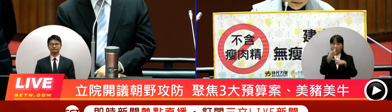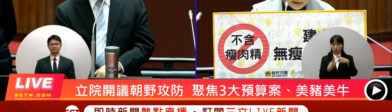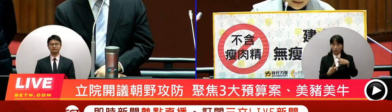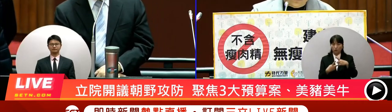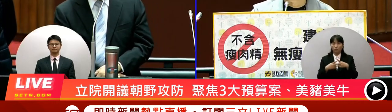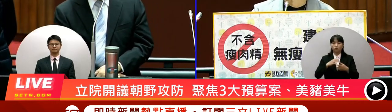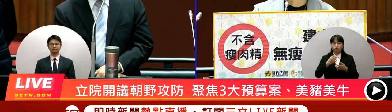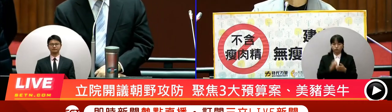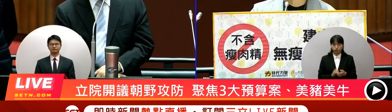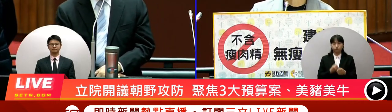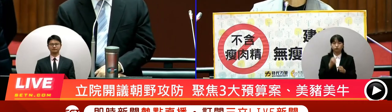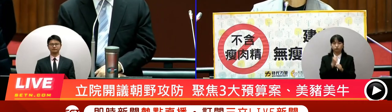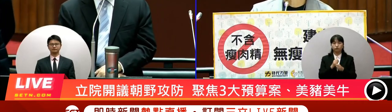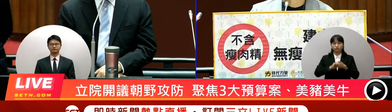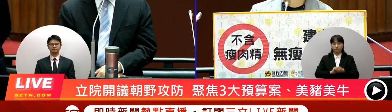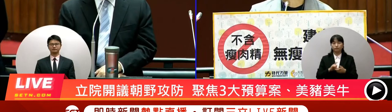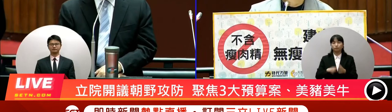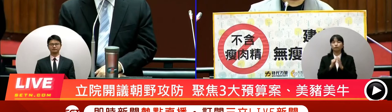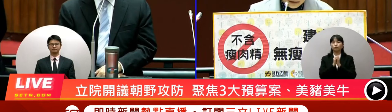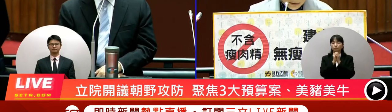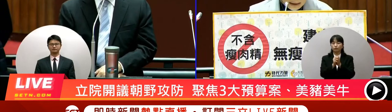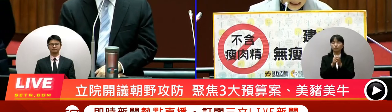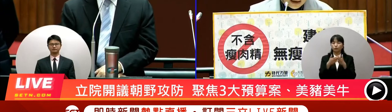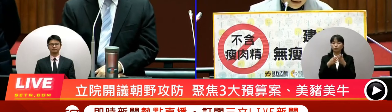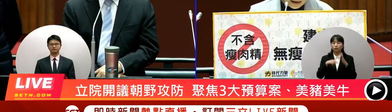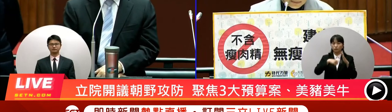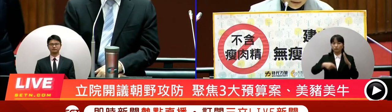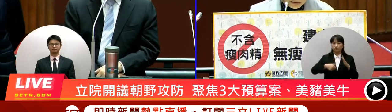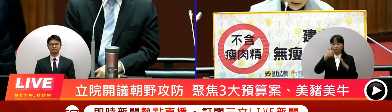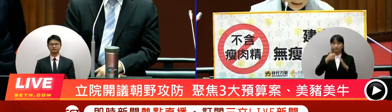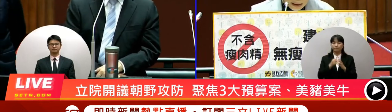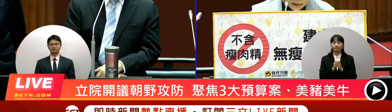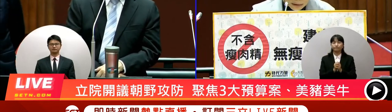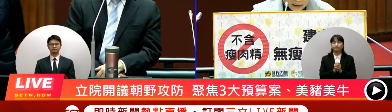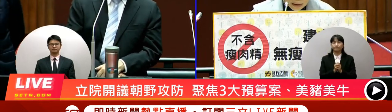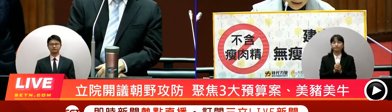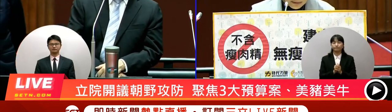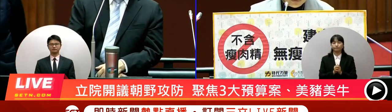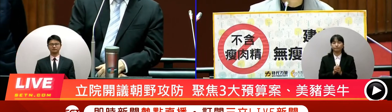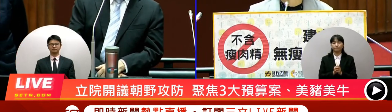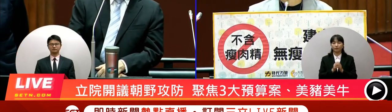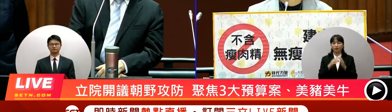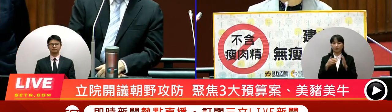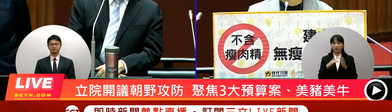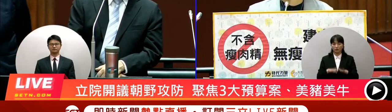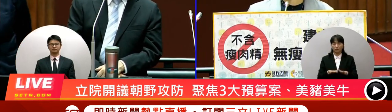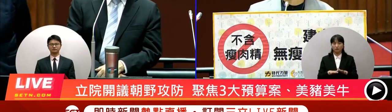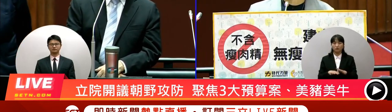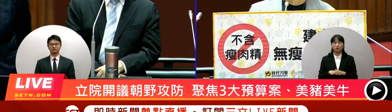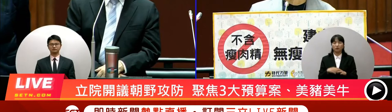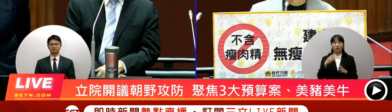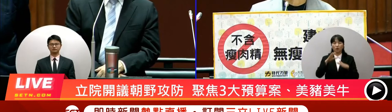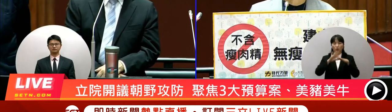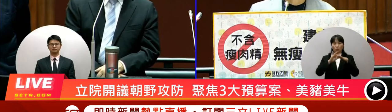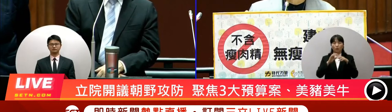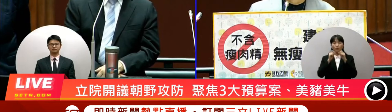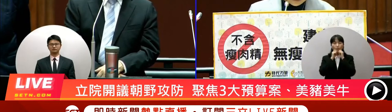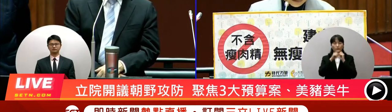么有决心哈，那我这里要拜托院长哈，要拜托院长，就是目前我们的肉品